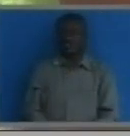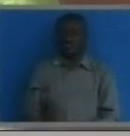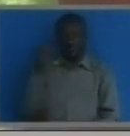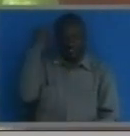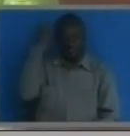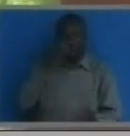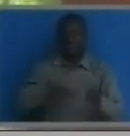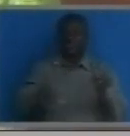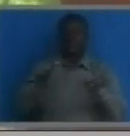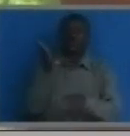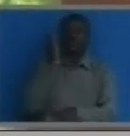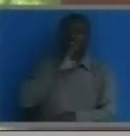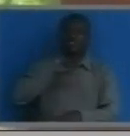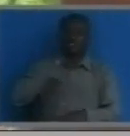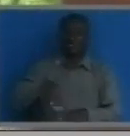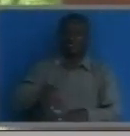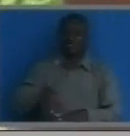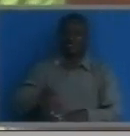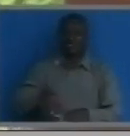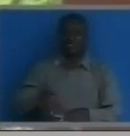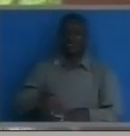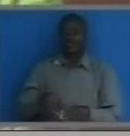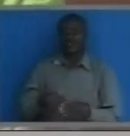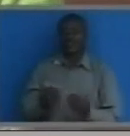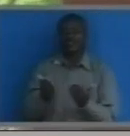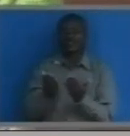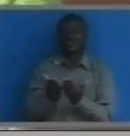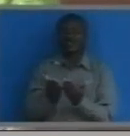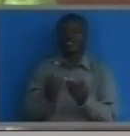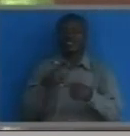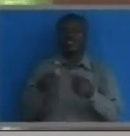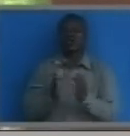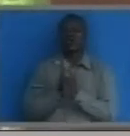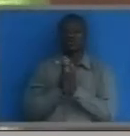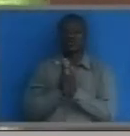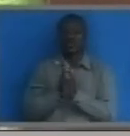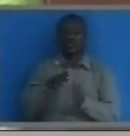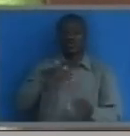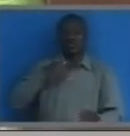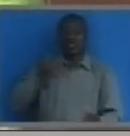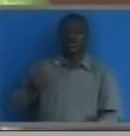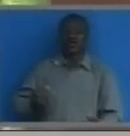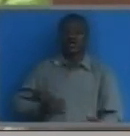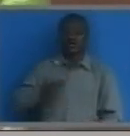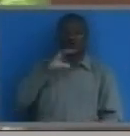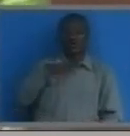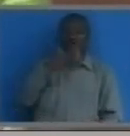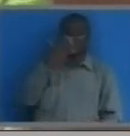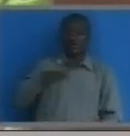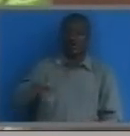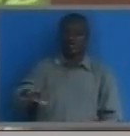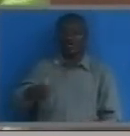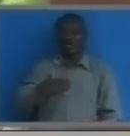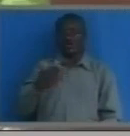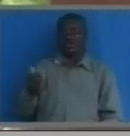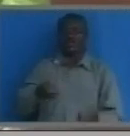mwenyekiti kwa kumalizia kwa kuwa nimesema Mara ya mwisho ndani ya Bunge hili naendelea kuwashukuru wanawake wake wa mkoa wa pwani kwa dhima waliyonipa naamini wengine Pia